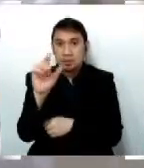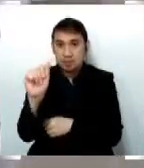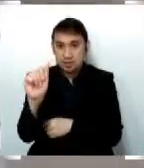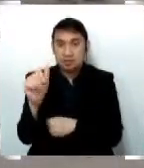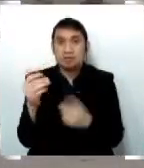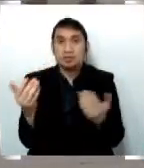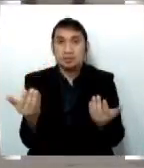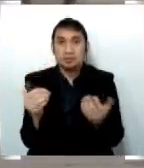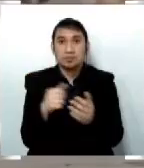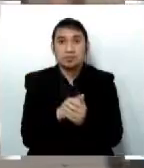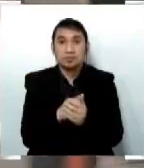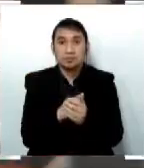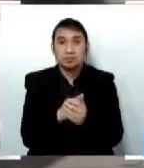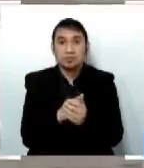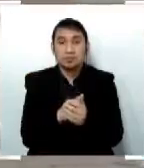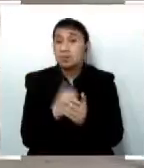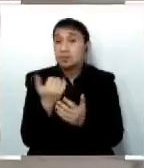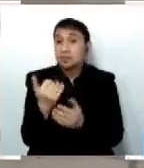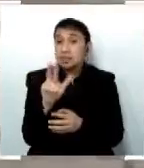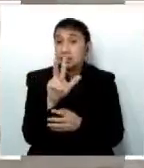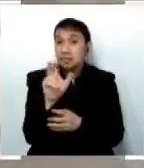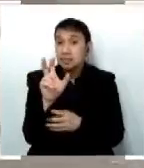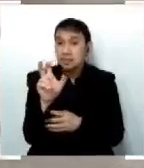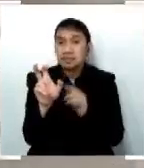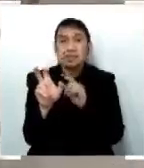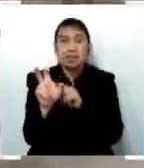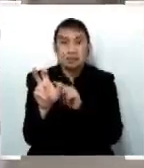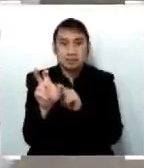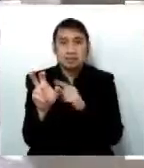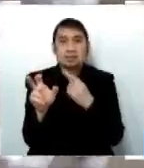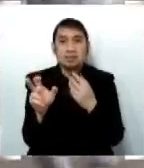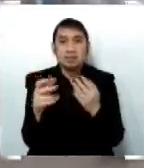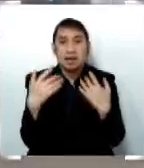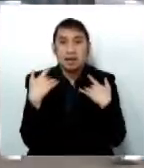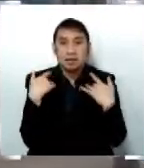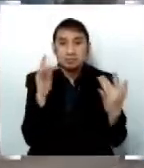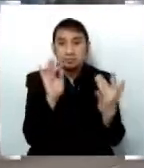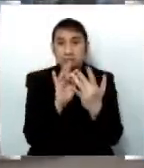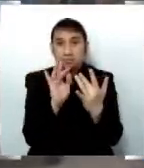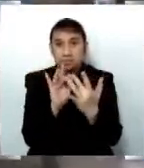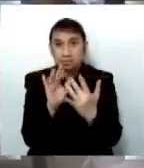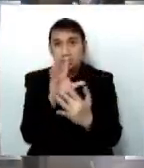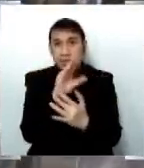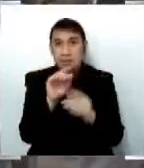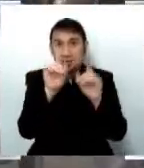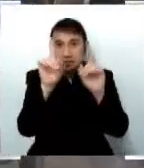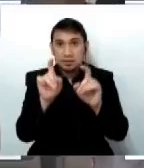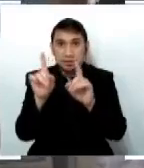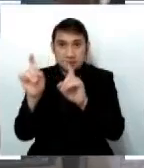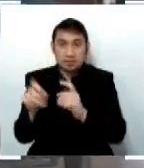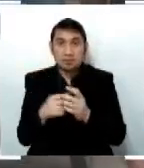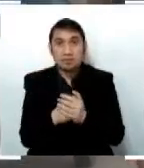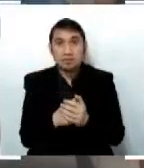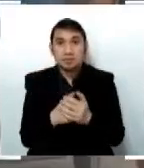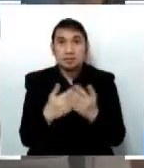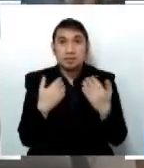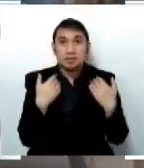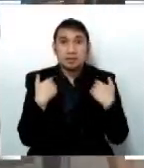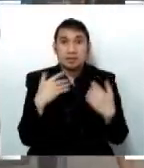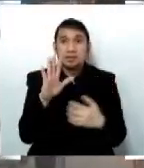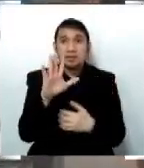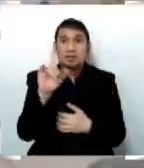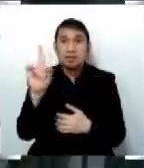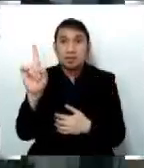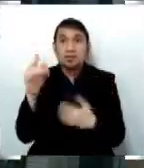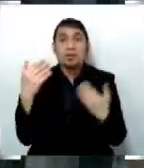Dionisio. Mahigit 300 nang sumailalim sa contact tracing at mass testing. Hindi bababa sa 51 nagpositibo sa